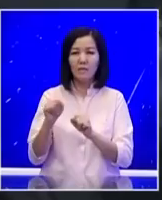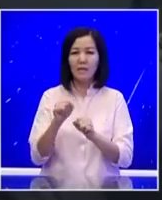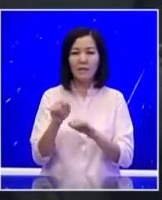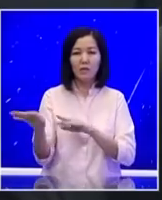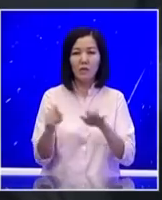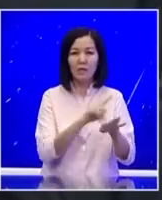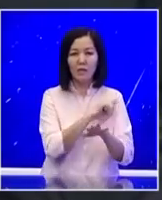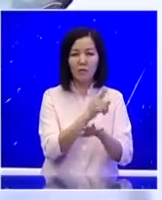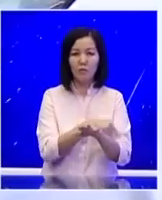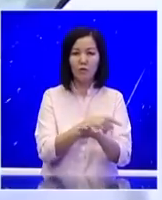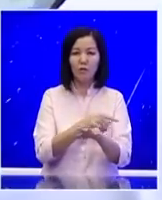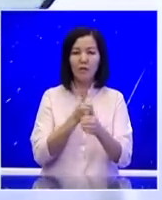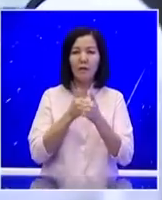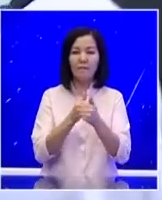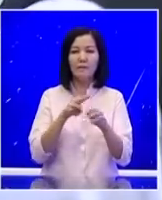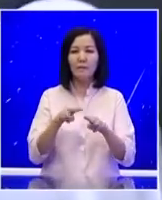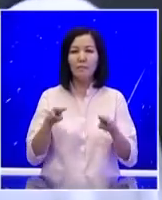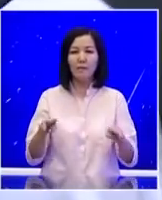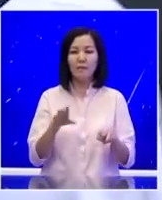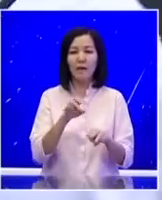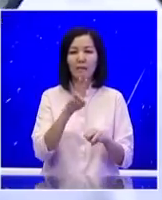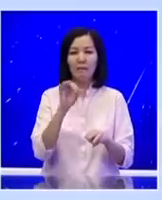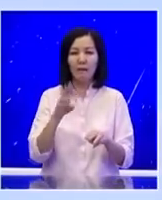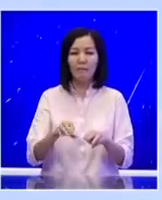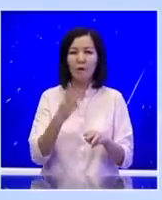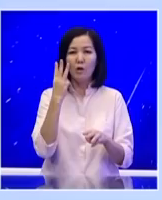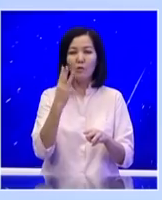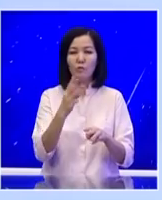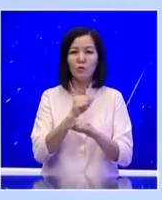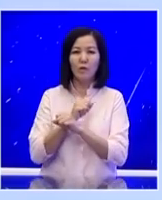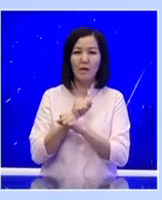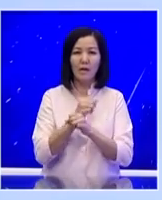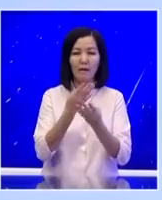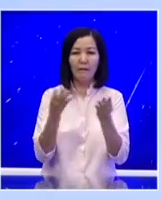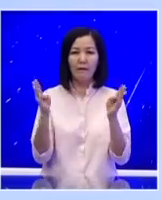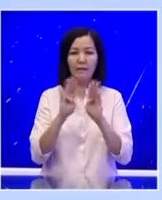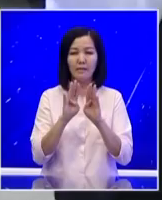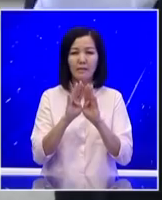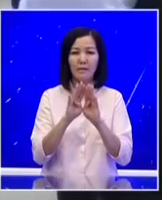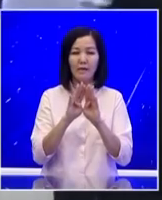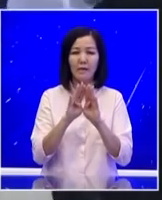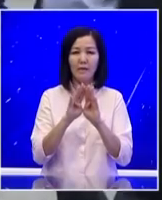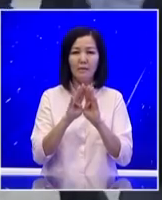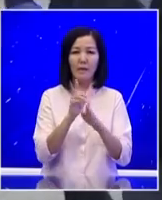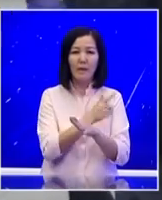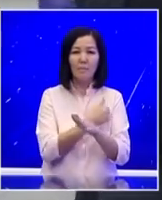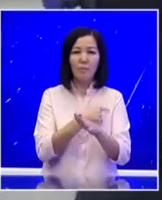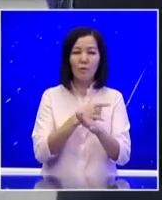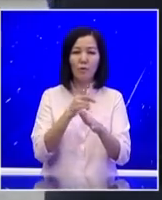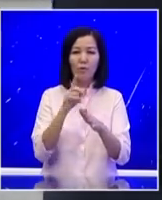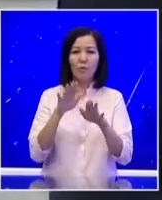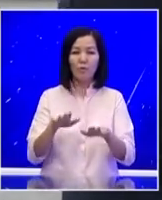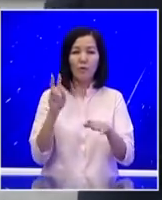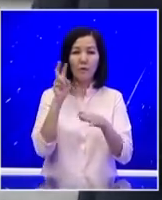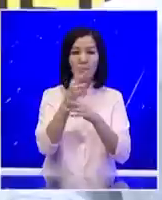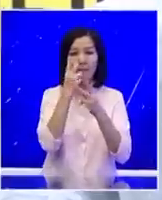күшейтті. Вице-министр Алтын Адам, Көксай, Алтын Алма, Береке сияқты карантинге жабылған саяжайлардағы блок бекеттерге де арнайы